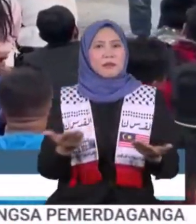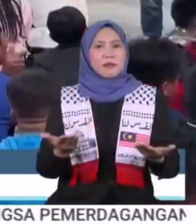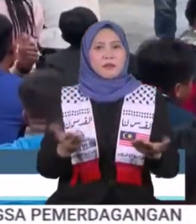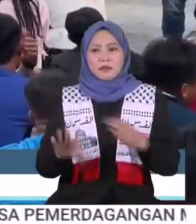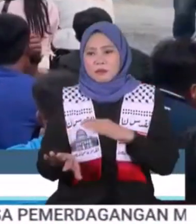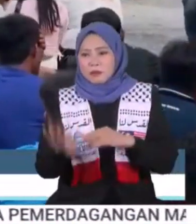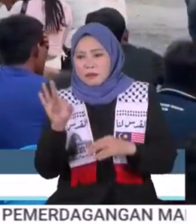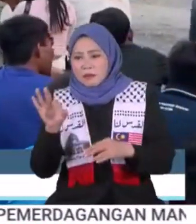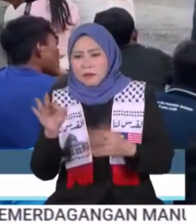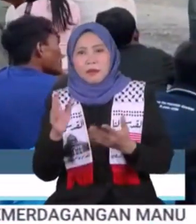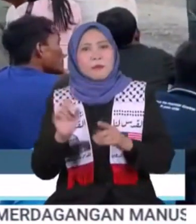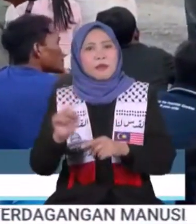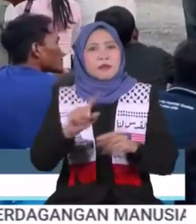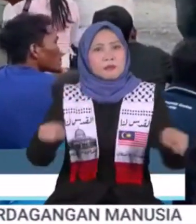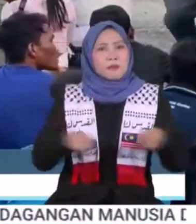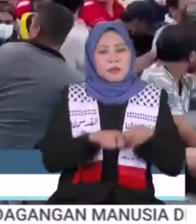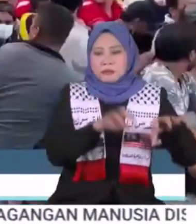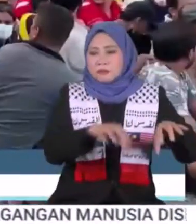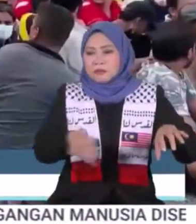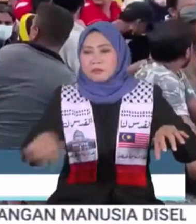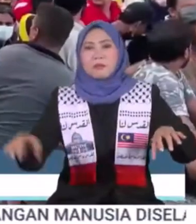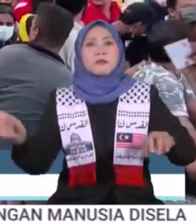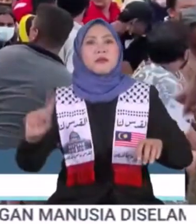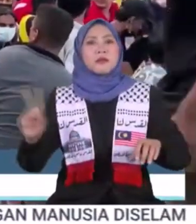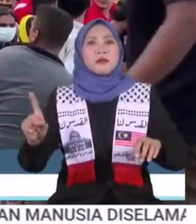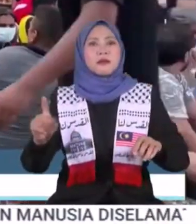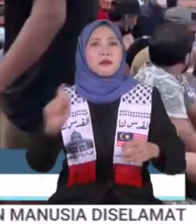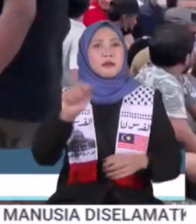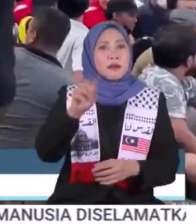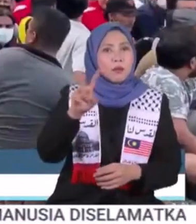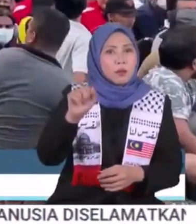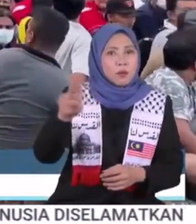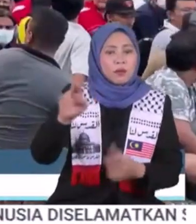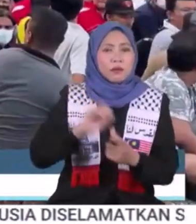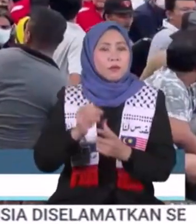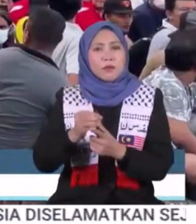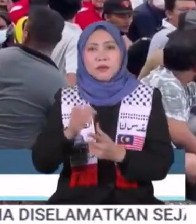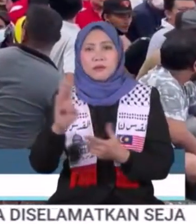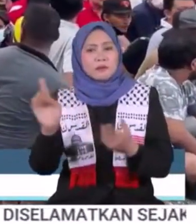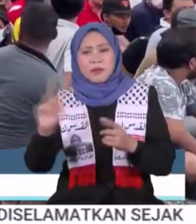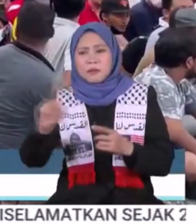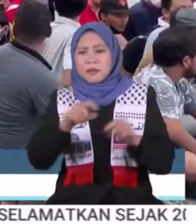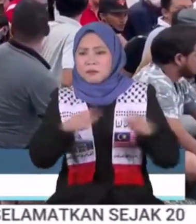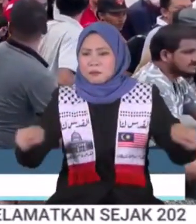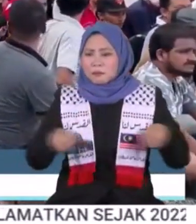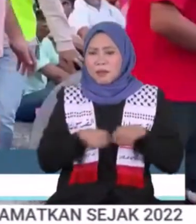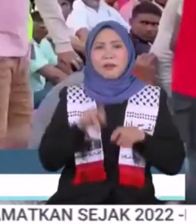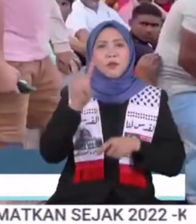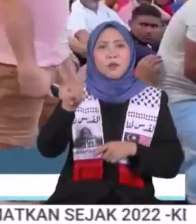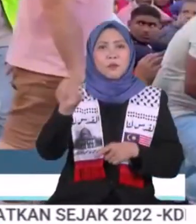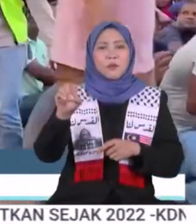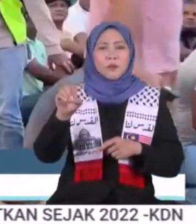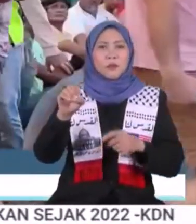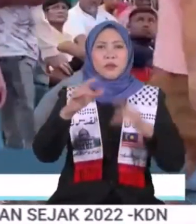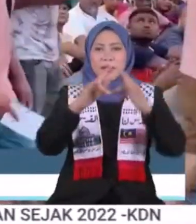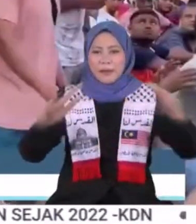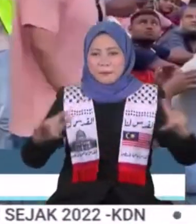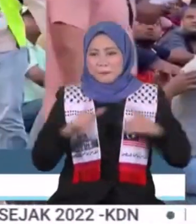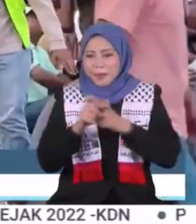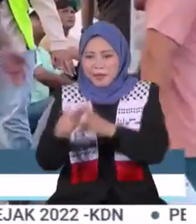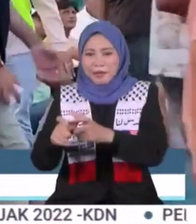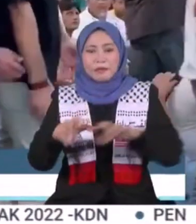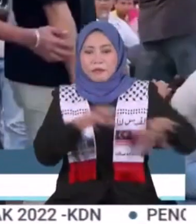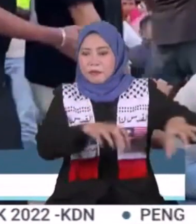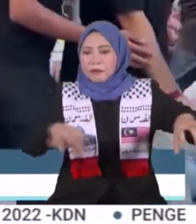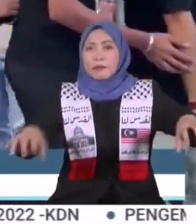dibantik di semenyih di Pekan Nas di Tawau di bido 20 kem di mana torure berlaku dan di